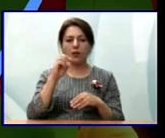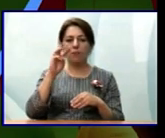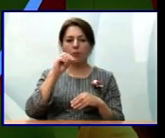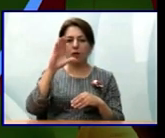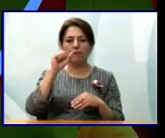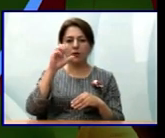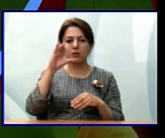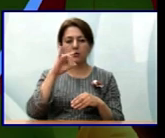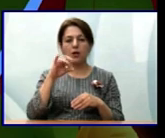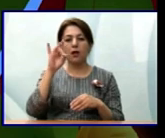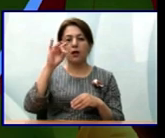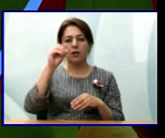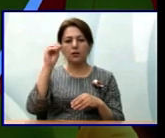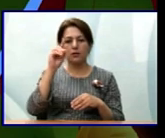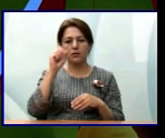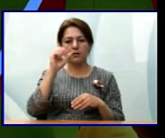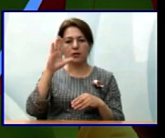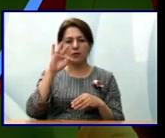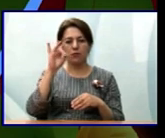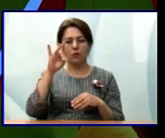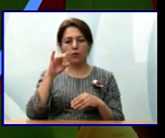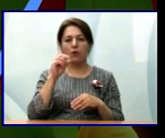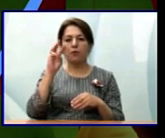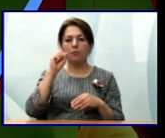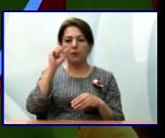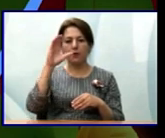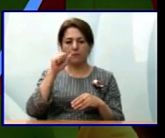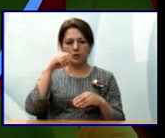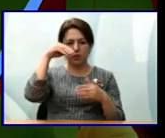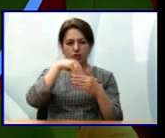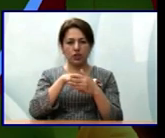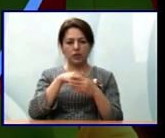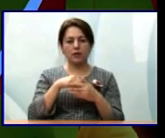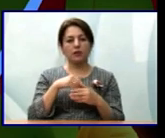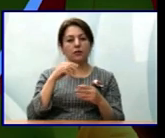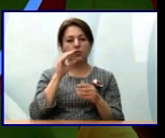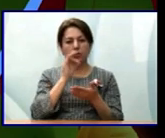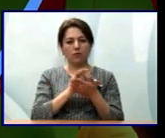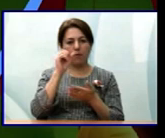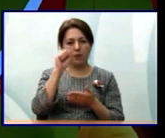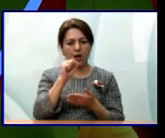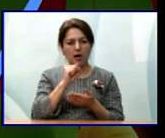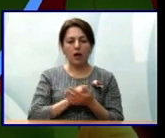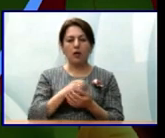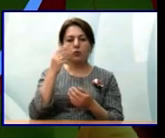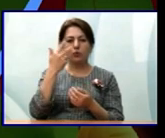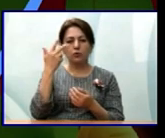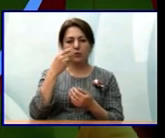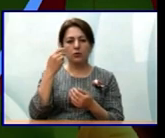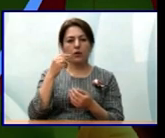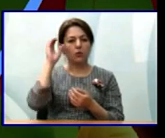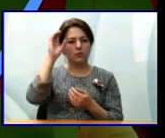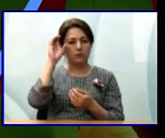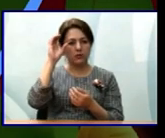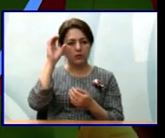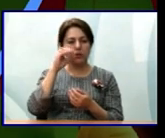mevasi rezavor meva turiga kiradi. Javob A variant. Uchinchi,